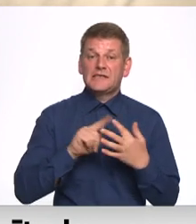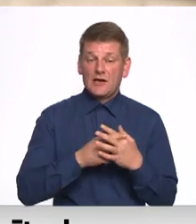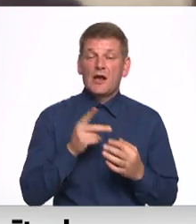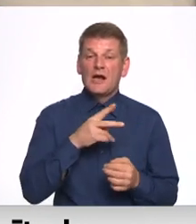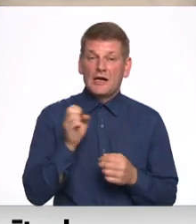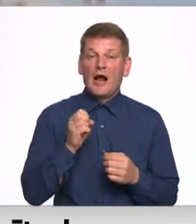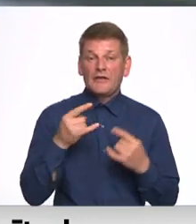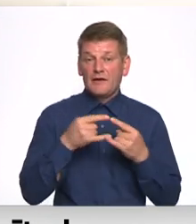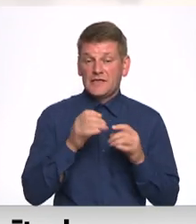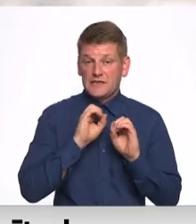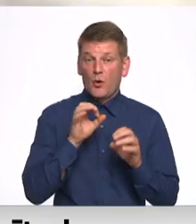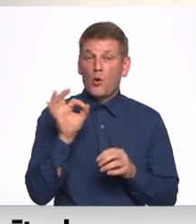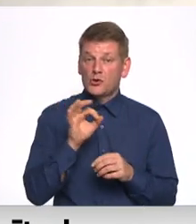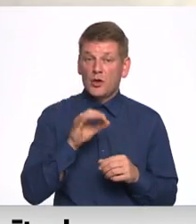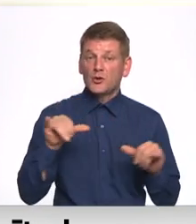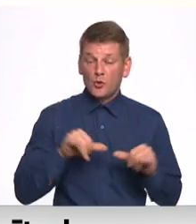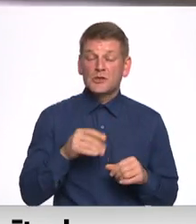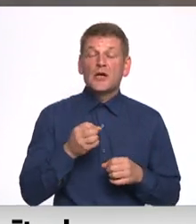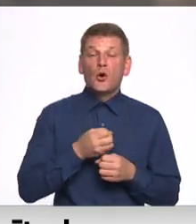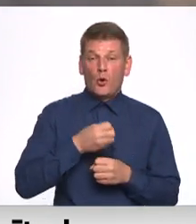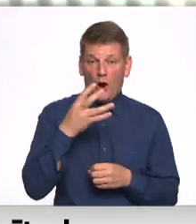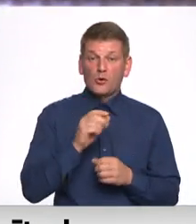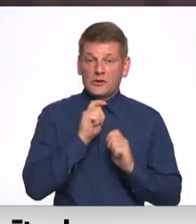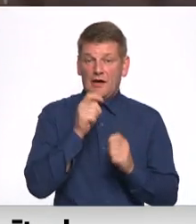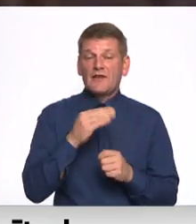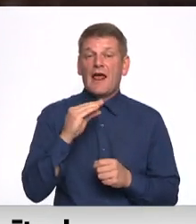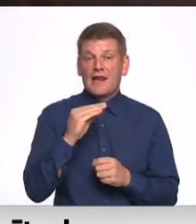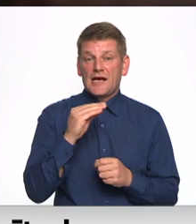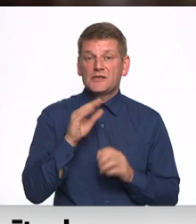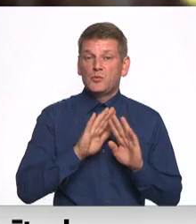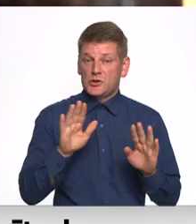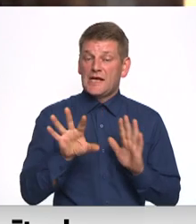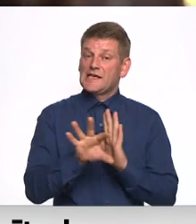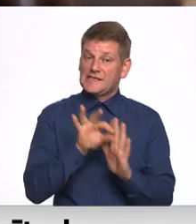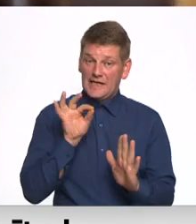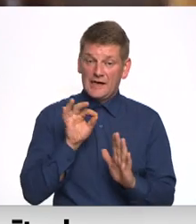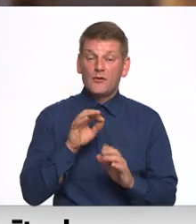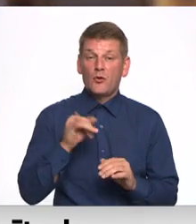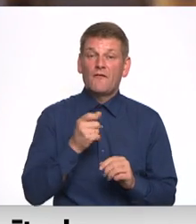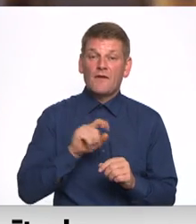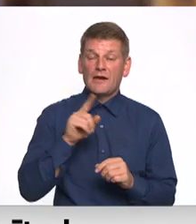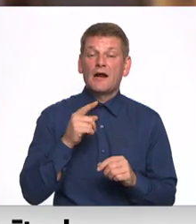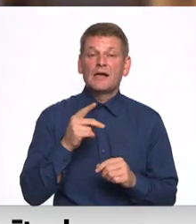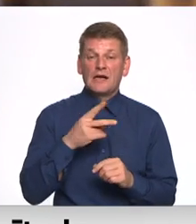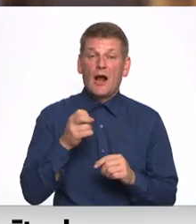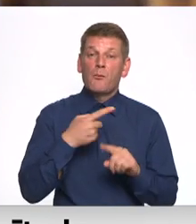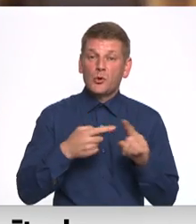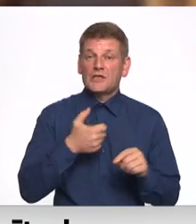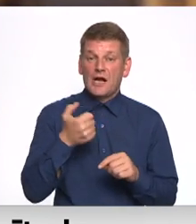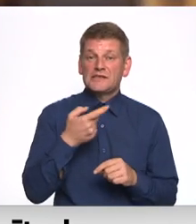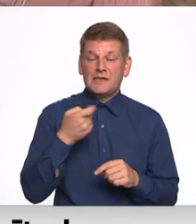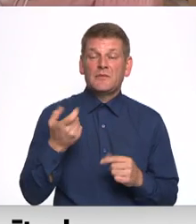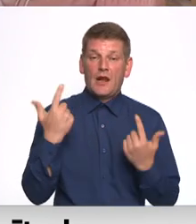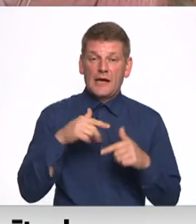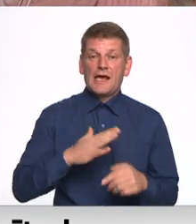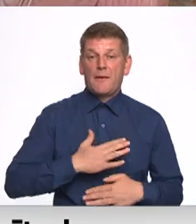skaidro Ozoliņas kundze, kausu dāvināt Elijas muzejam esot izvēlējusies, jo vairāk nekā pusgadsimta laikā